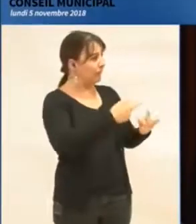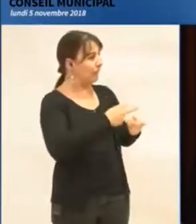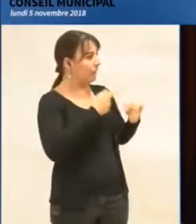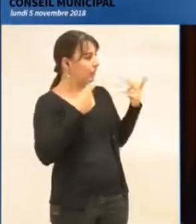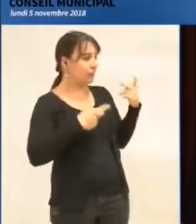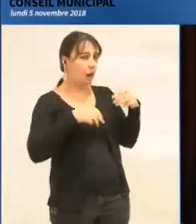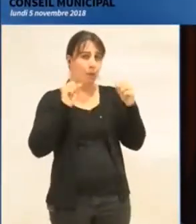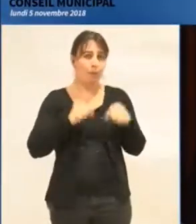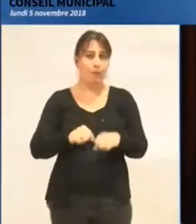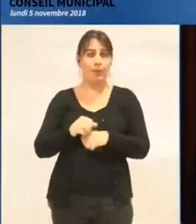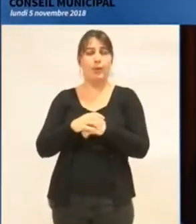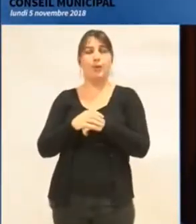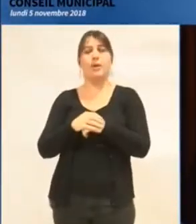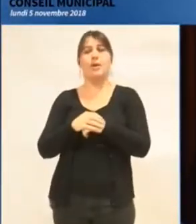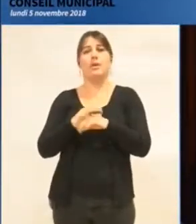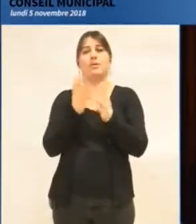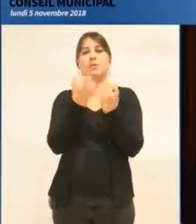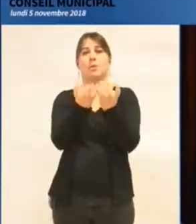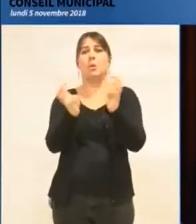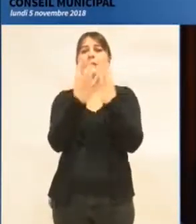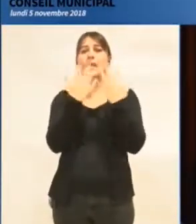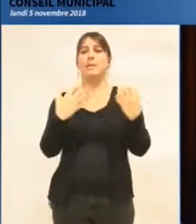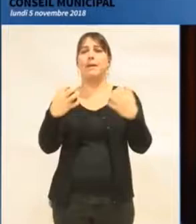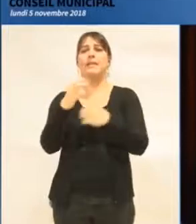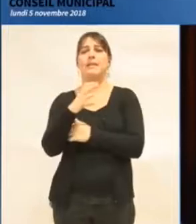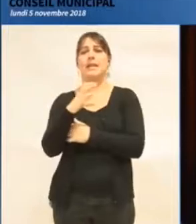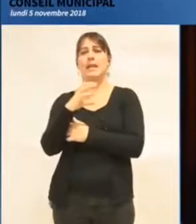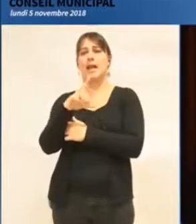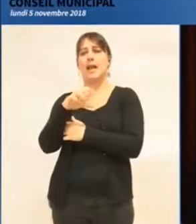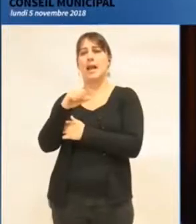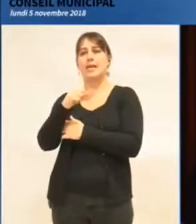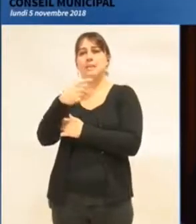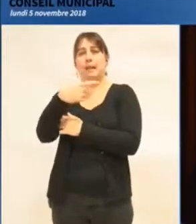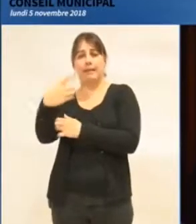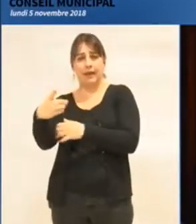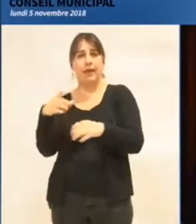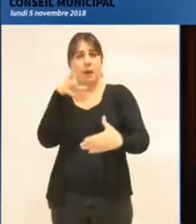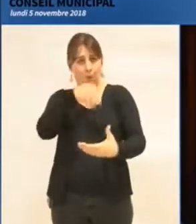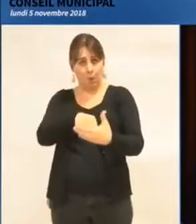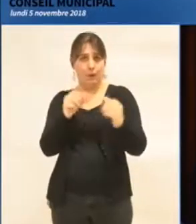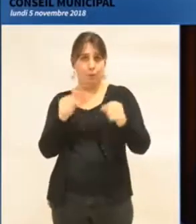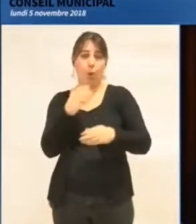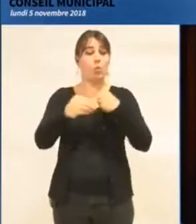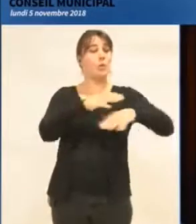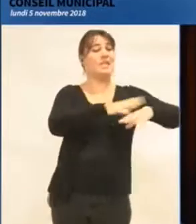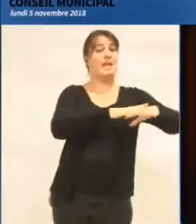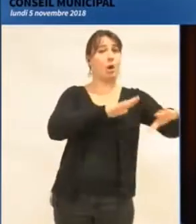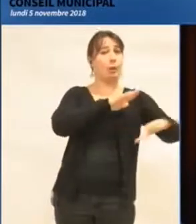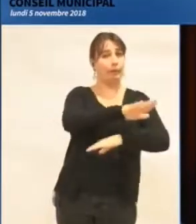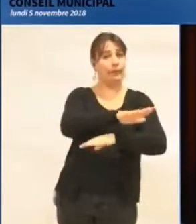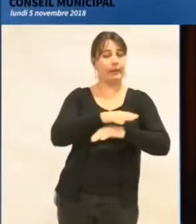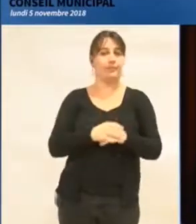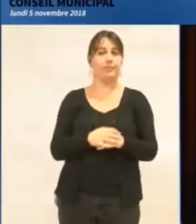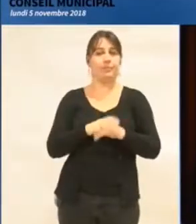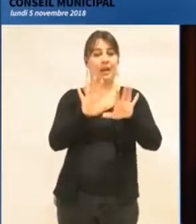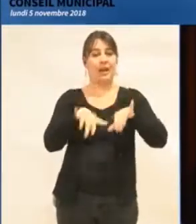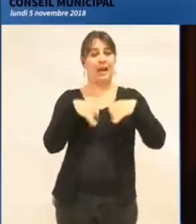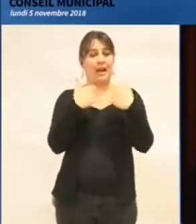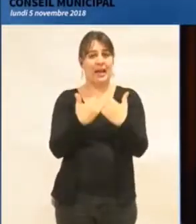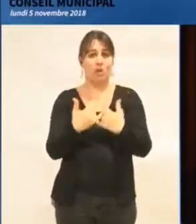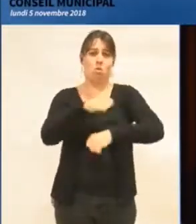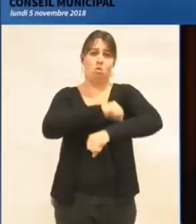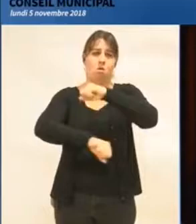lors de ces CLSPD pléniers. Je ne doute pas qu'il le soit, et qu'il le soit aussi lors des CLSPD de secteur. Ces réunions sont donc